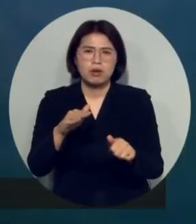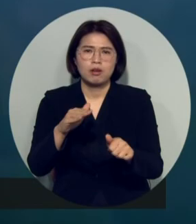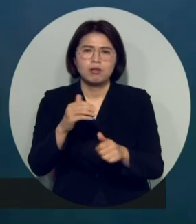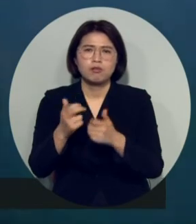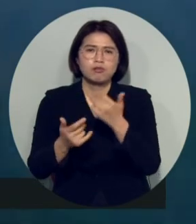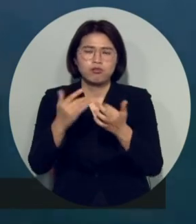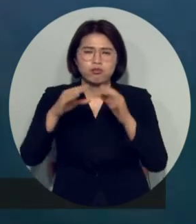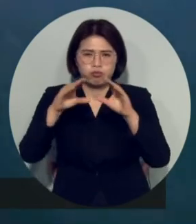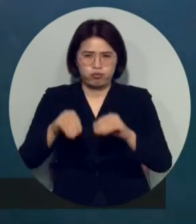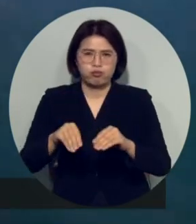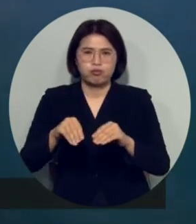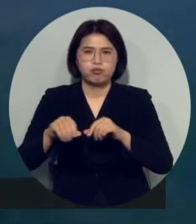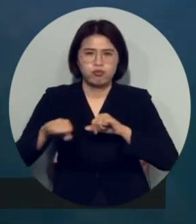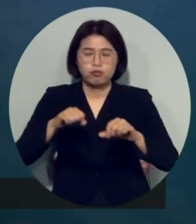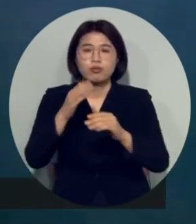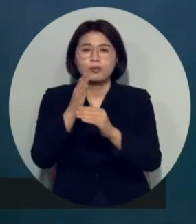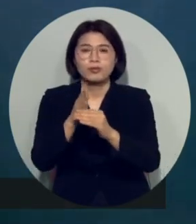진화작업을 벌이고 있습니다